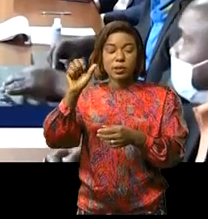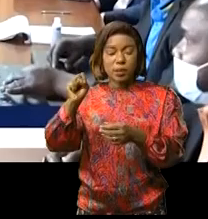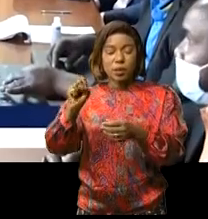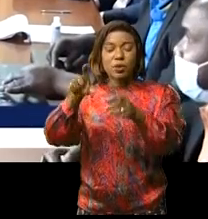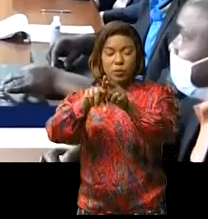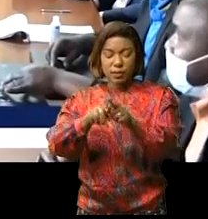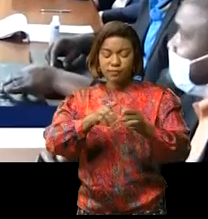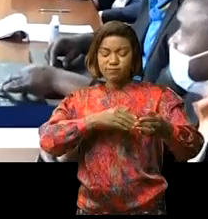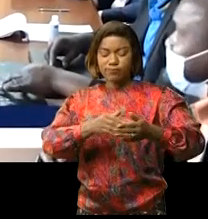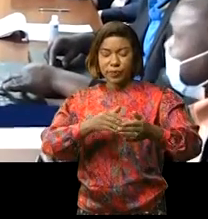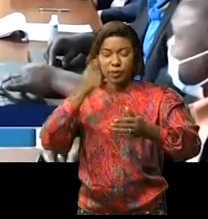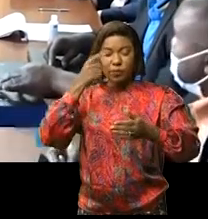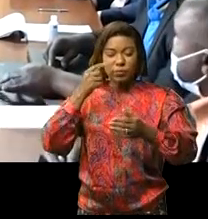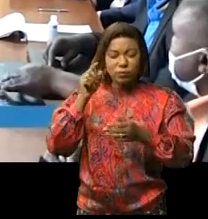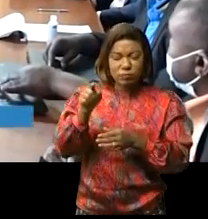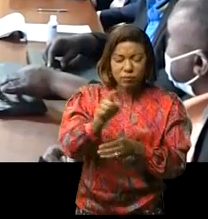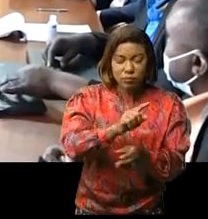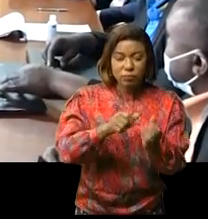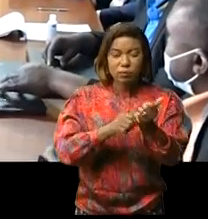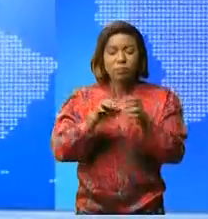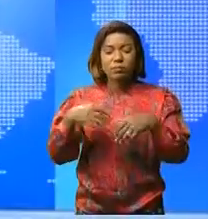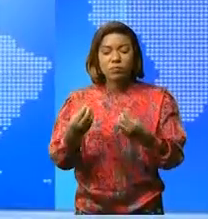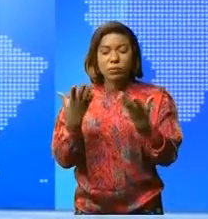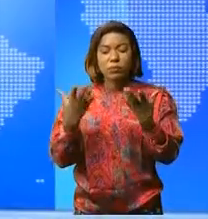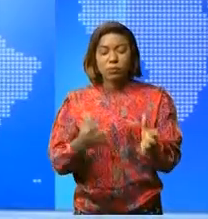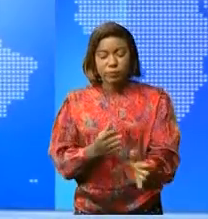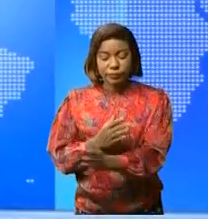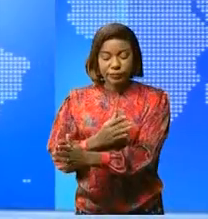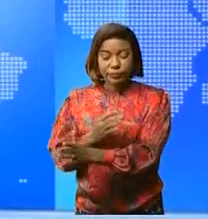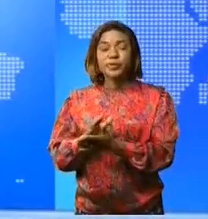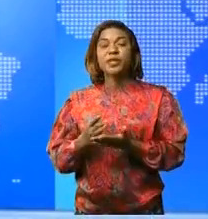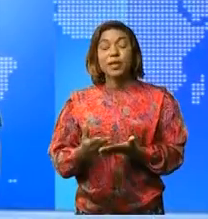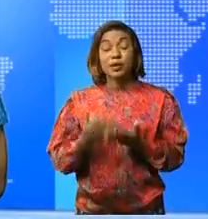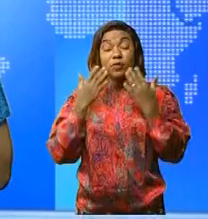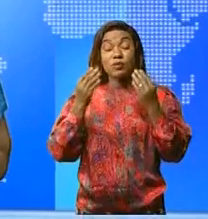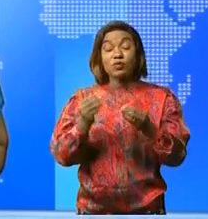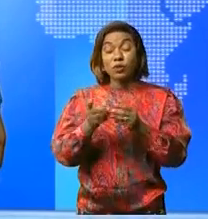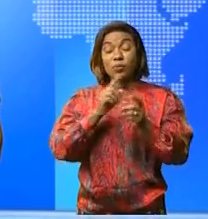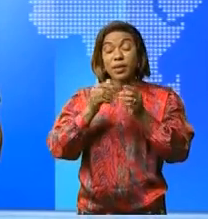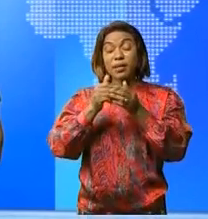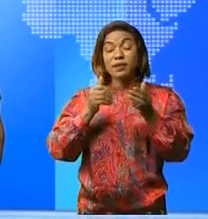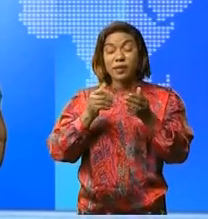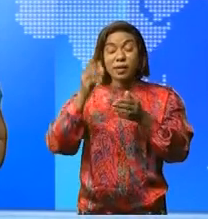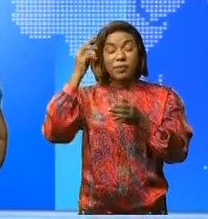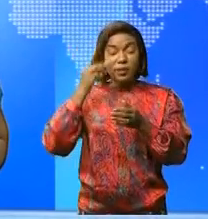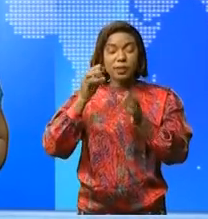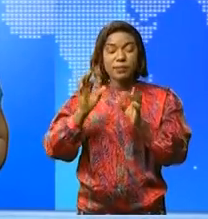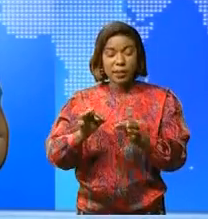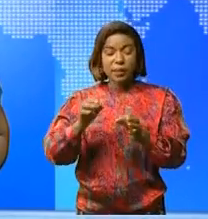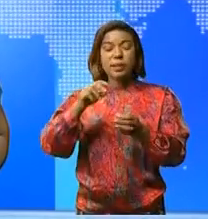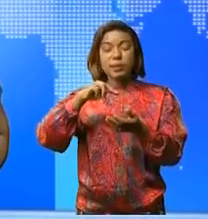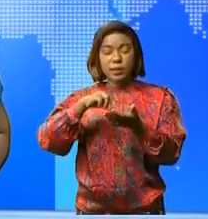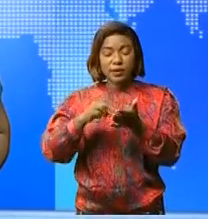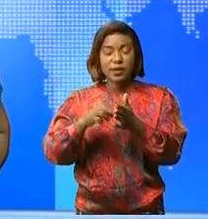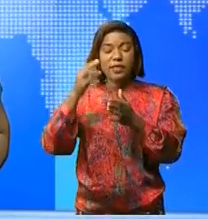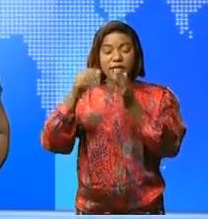la Zambie, afin d'en évaluer les capacités. C'est la vice-ministre de la Santé publique qui participe à la formation,